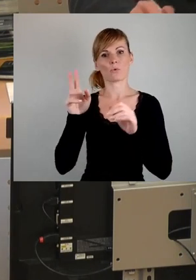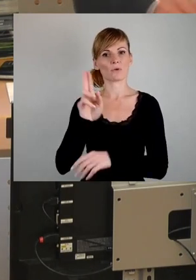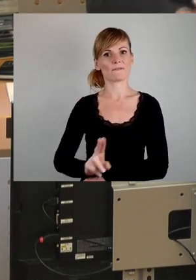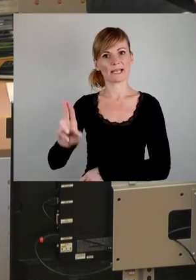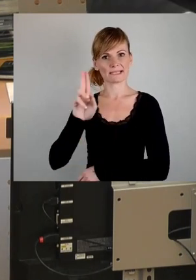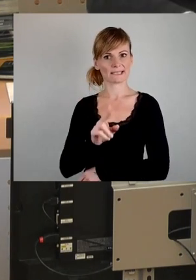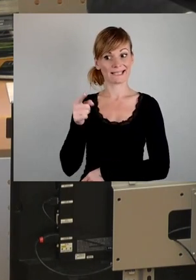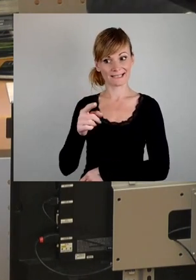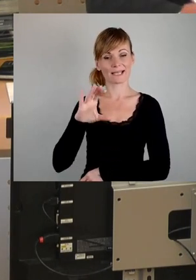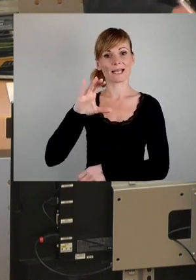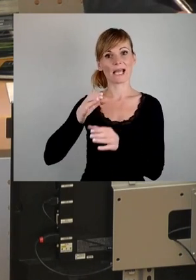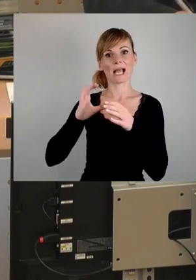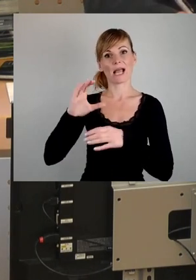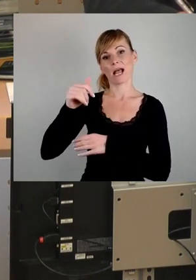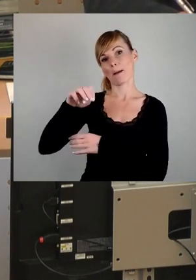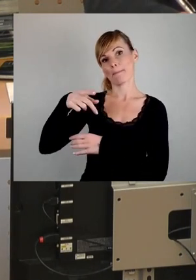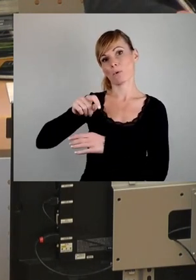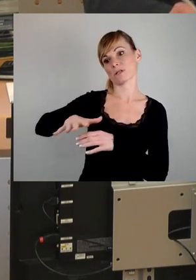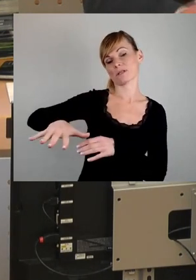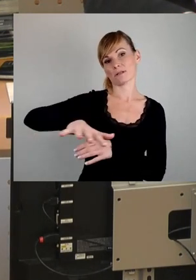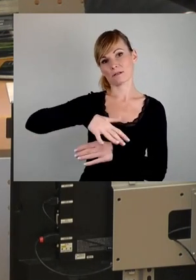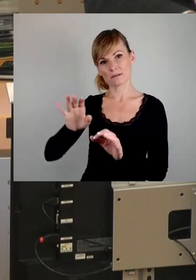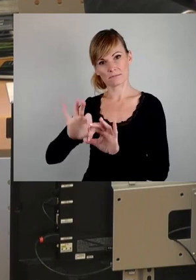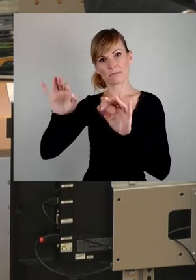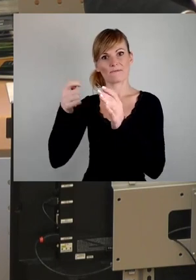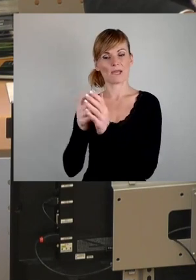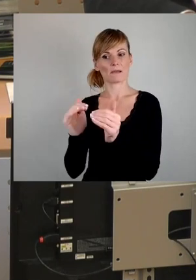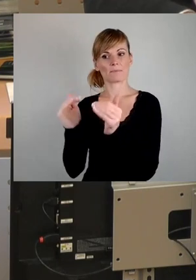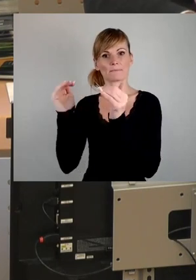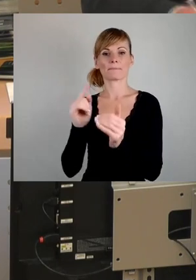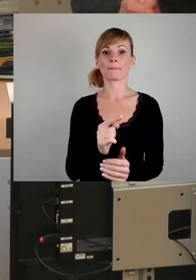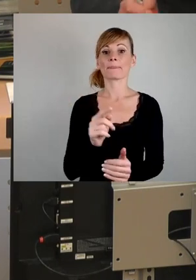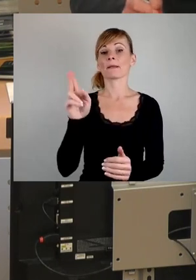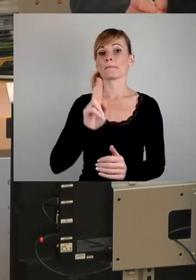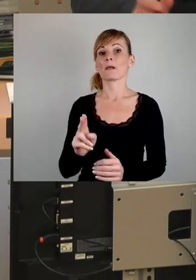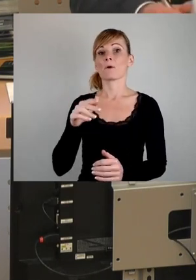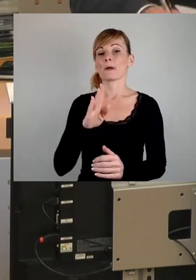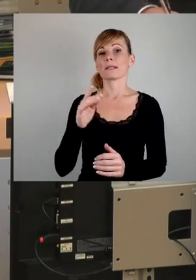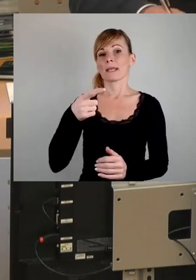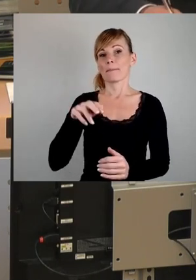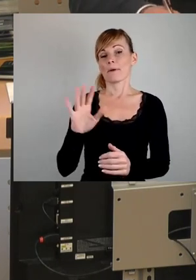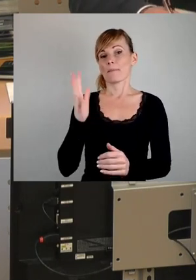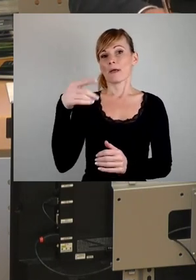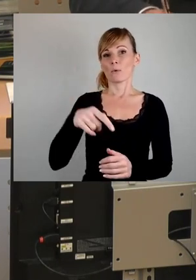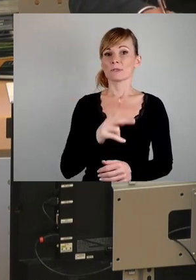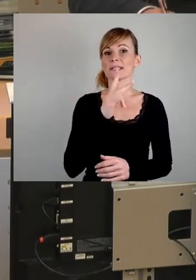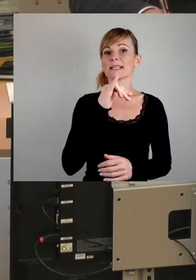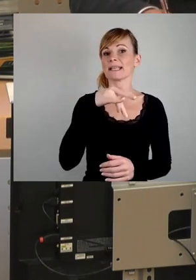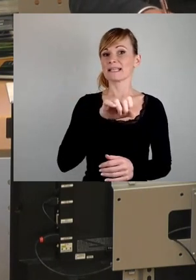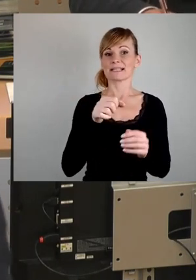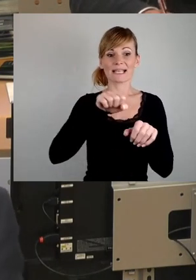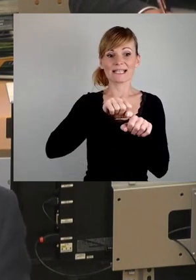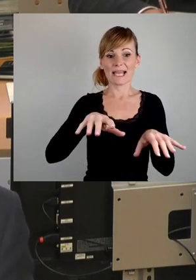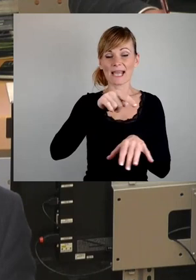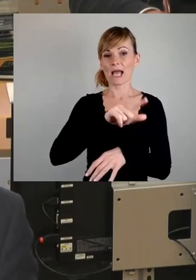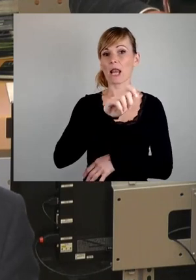auch insbesondere das Umfeld am Blauen Band Geberbach und den Kiessee in Leuben. Aus diesem Grund